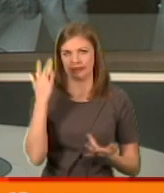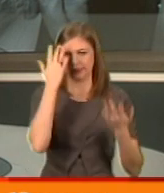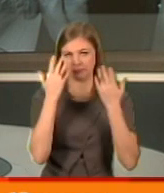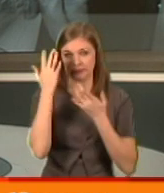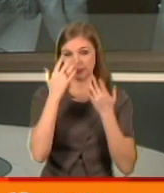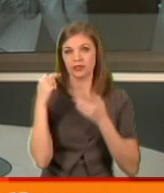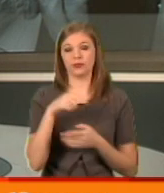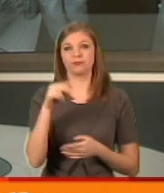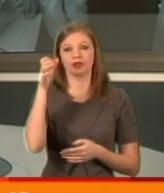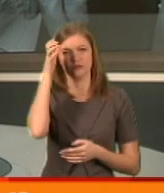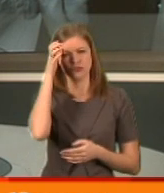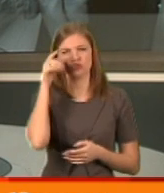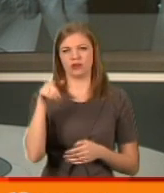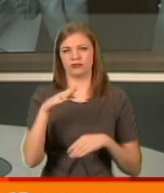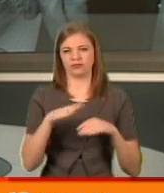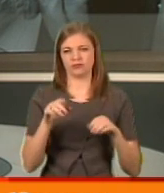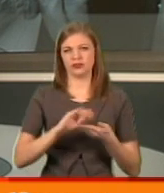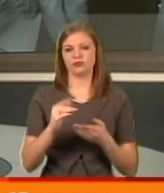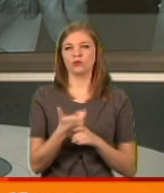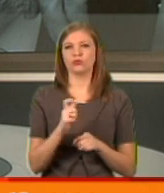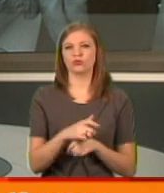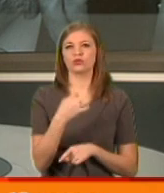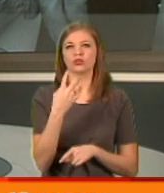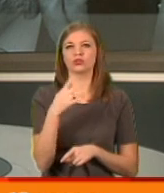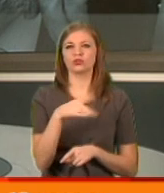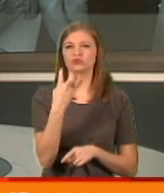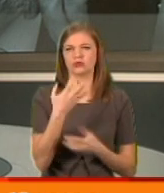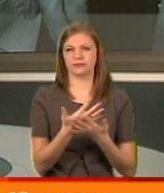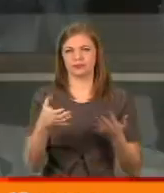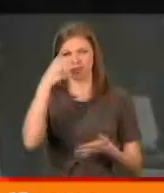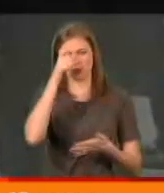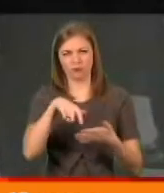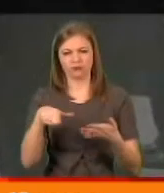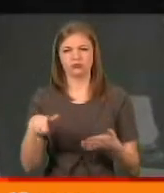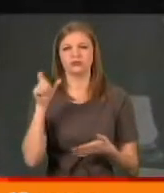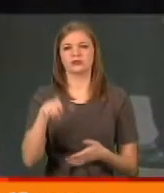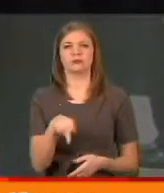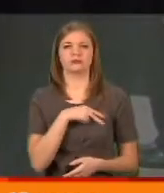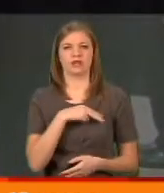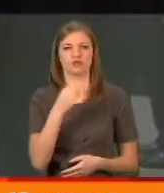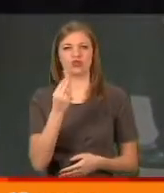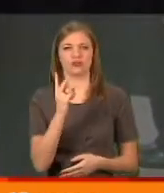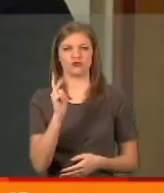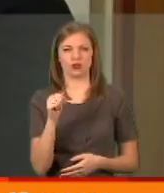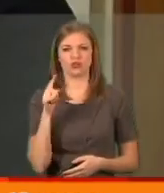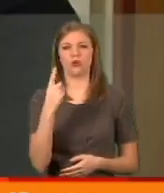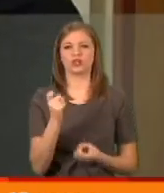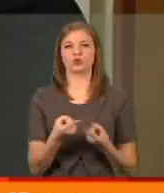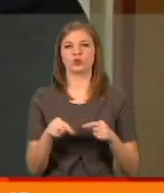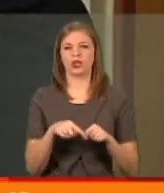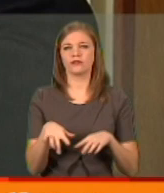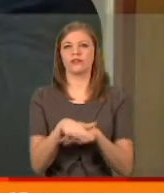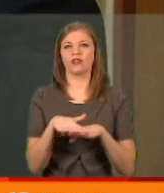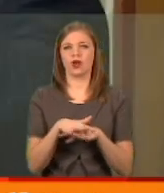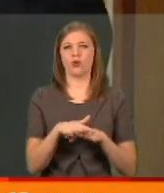мислителем. Учений та академік написав понад 400 наукових праць, лауреат Шевченківської премії, один із організаторів